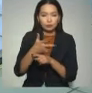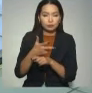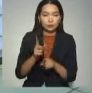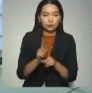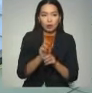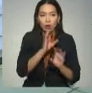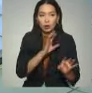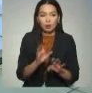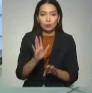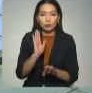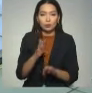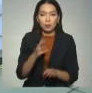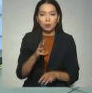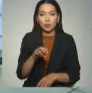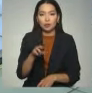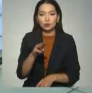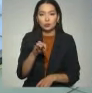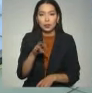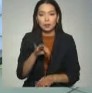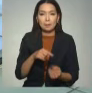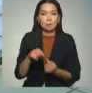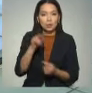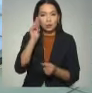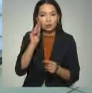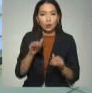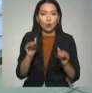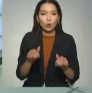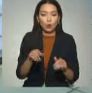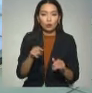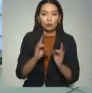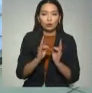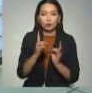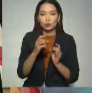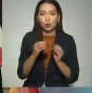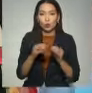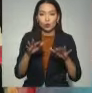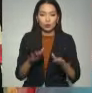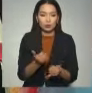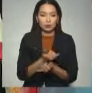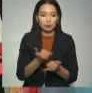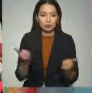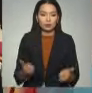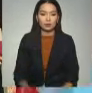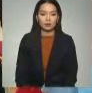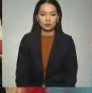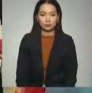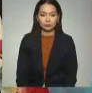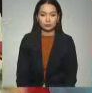қамтылған. Менеджмент, бизнес және білім колледжінің бұл жатақханасы 110 орынға лайықталған.